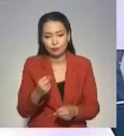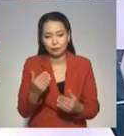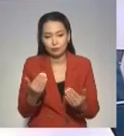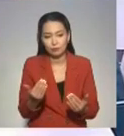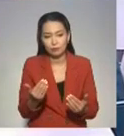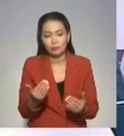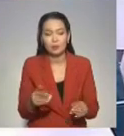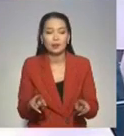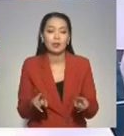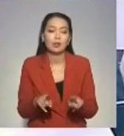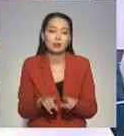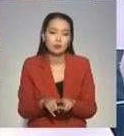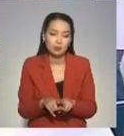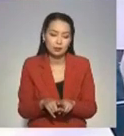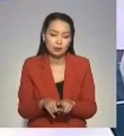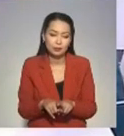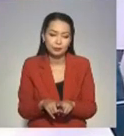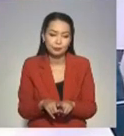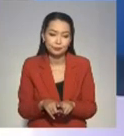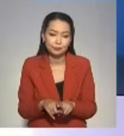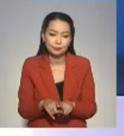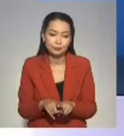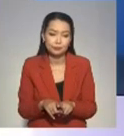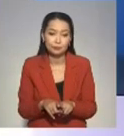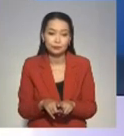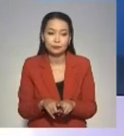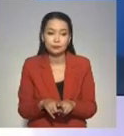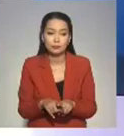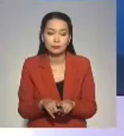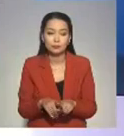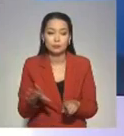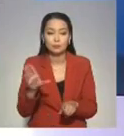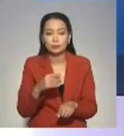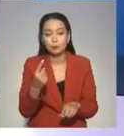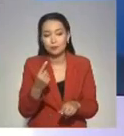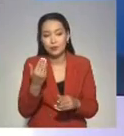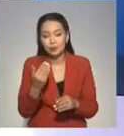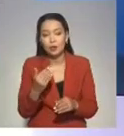Таких всех лиц мы ставим на свой учет в органах